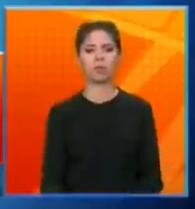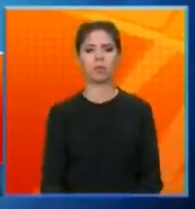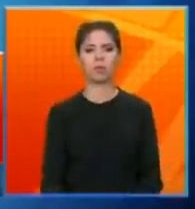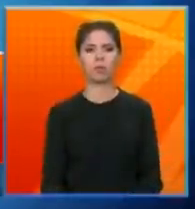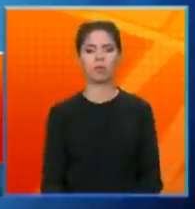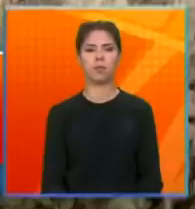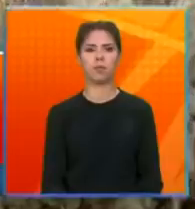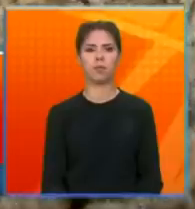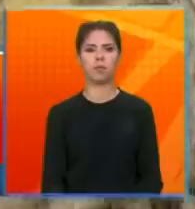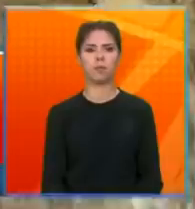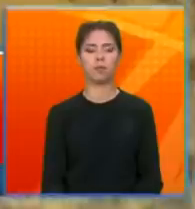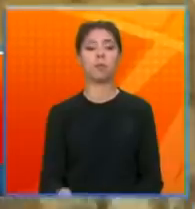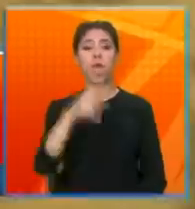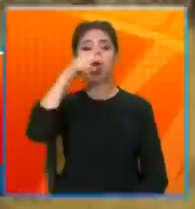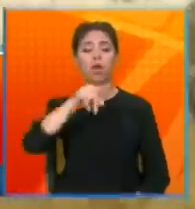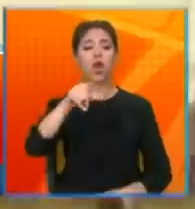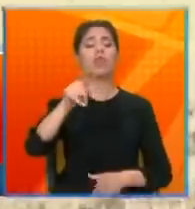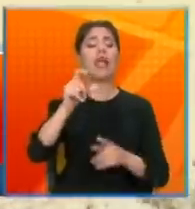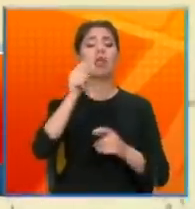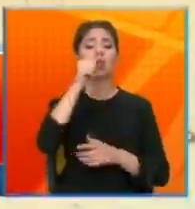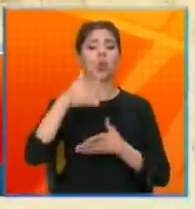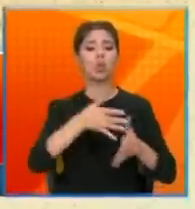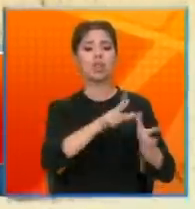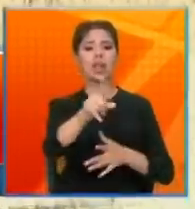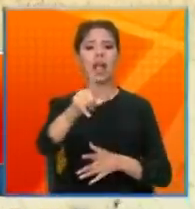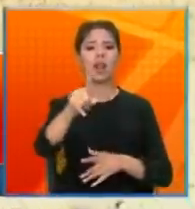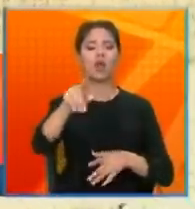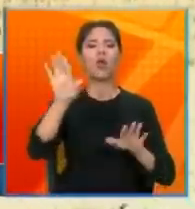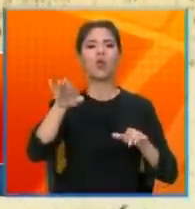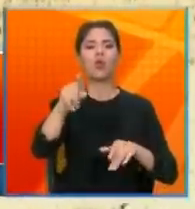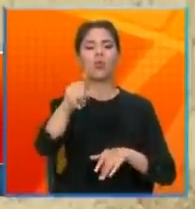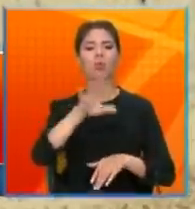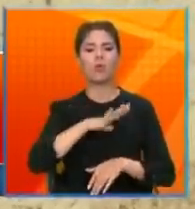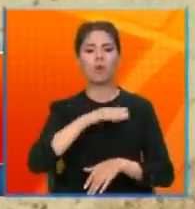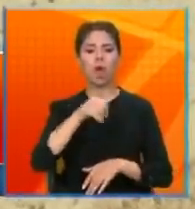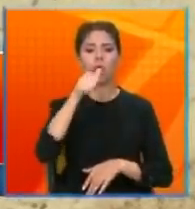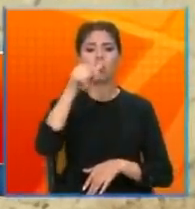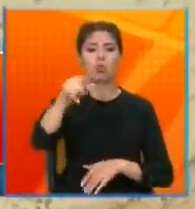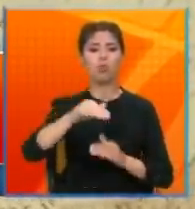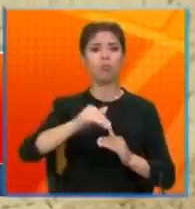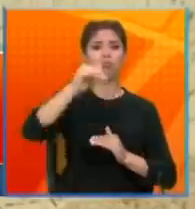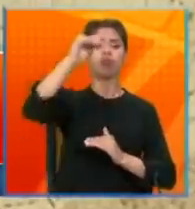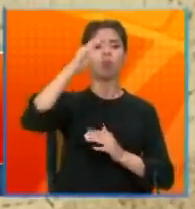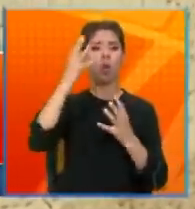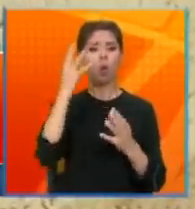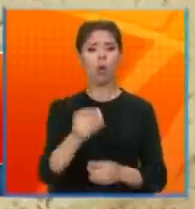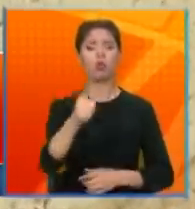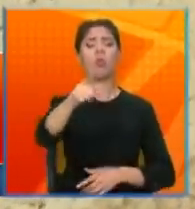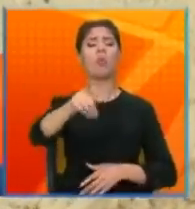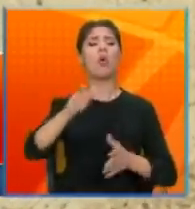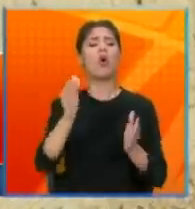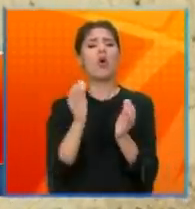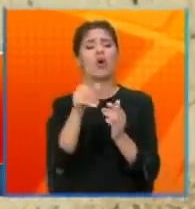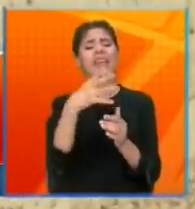kopar. Köyde selin simgesi bu kumru oldu. Su neredeyse yuvasına kadar gelmesine rağmen yuvasını